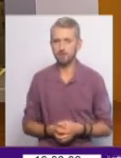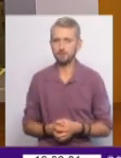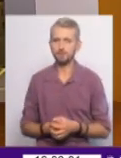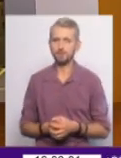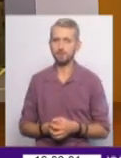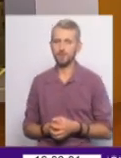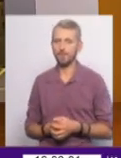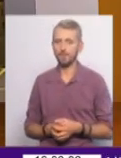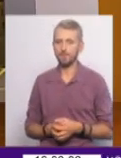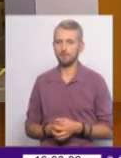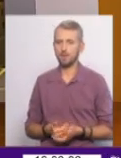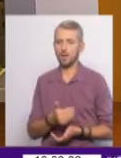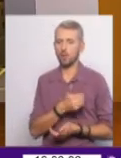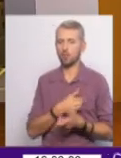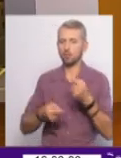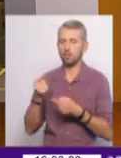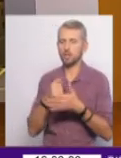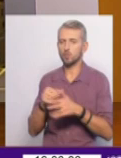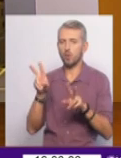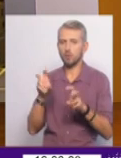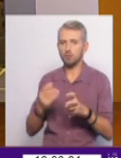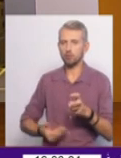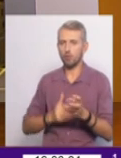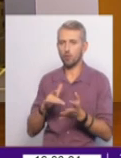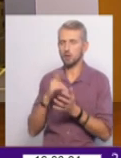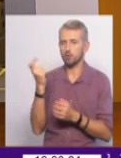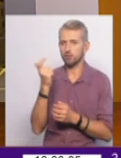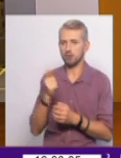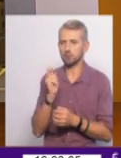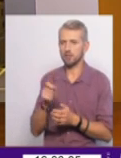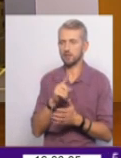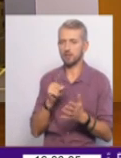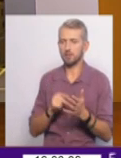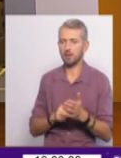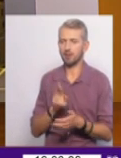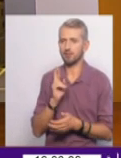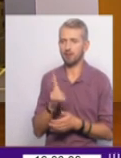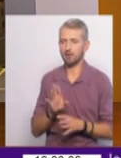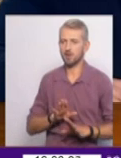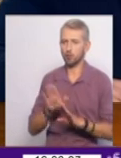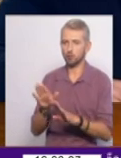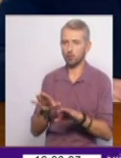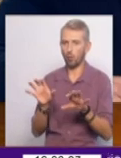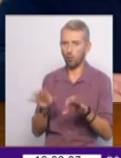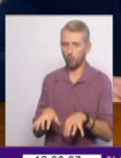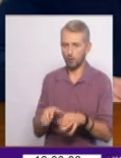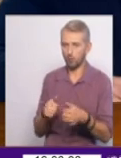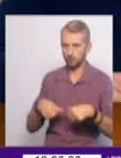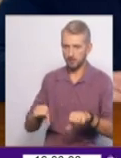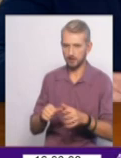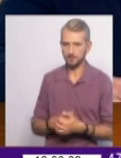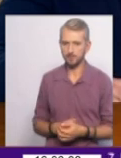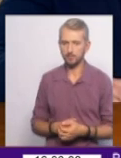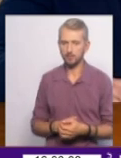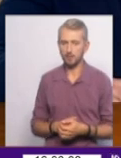Павло, хочу повернутися до теми житлово-комунального господарства і поставити вам питання, як заступнику голови профільної комісії.